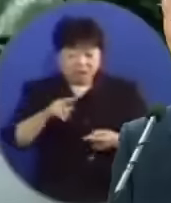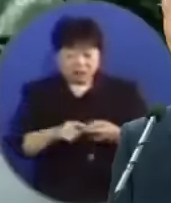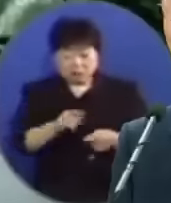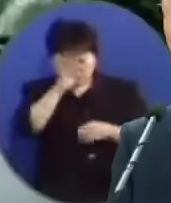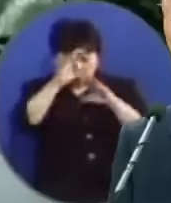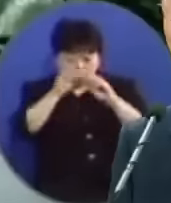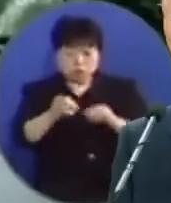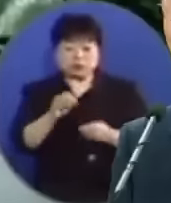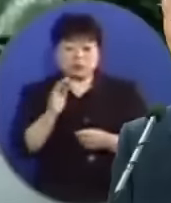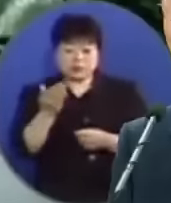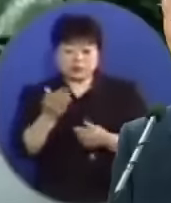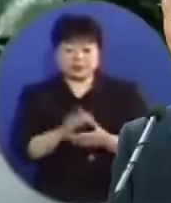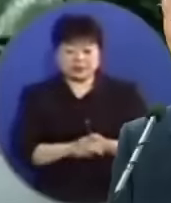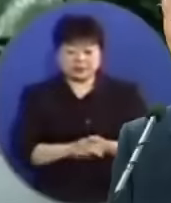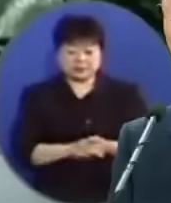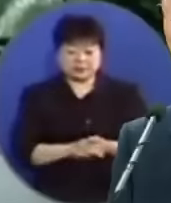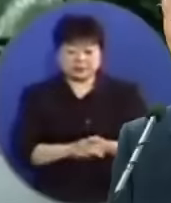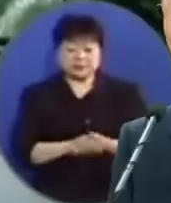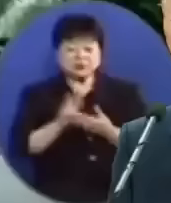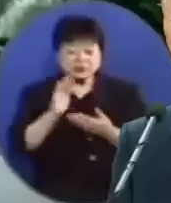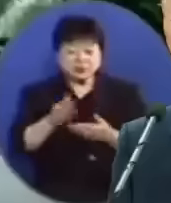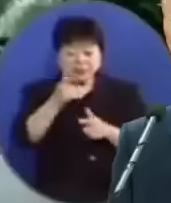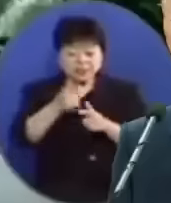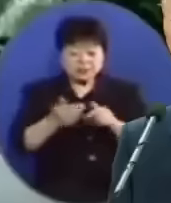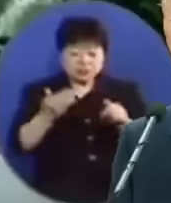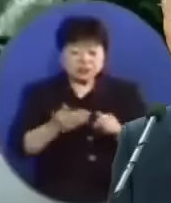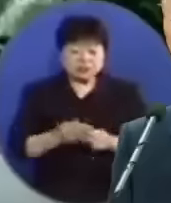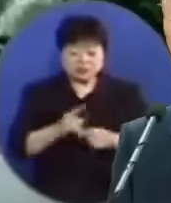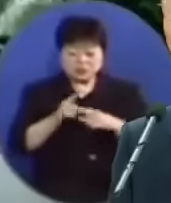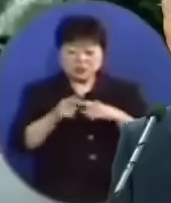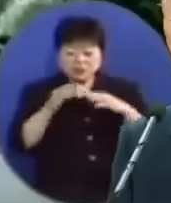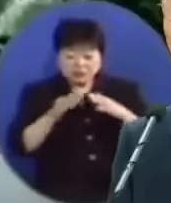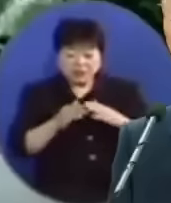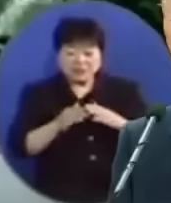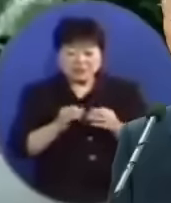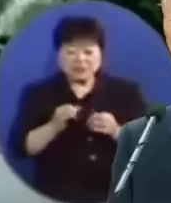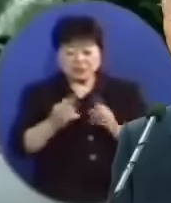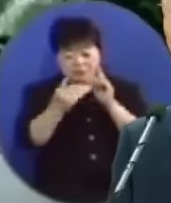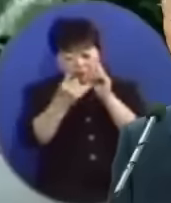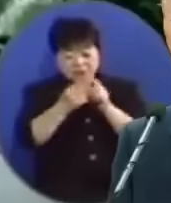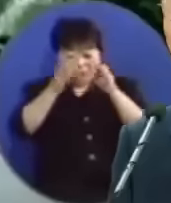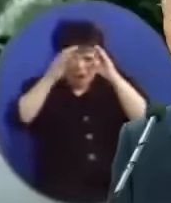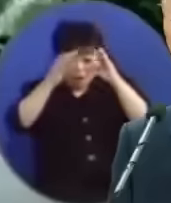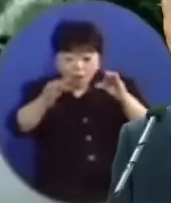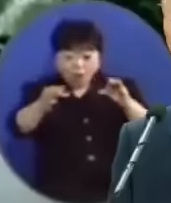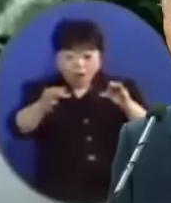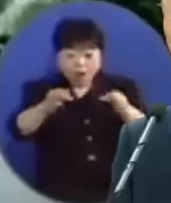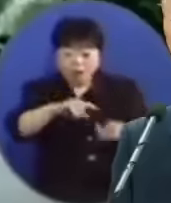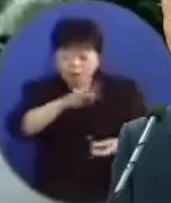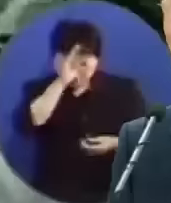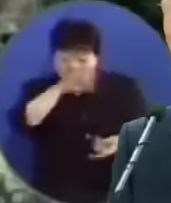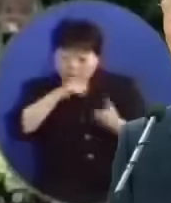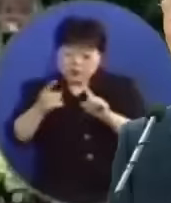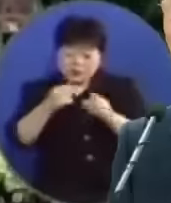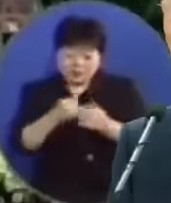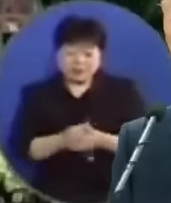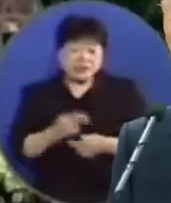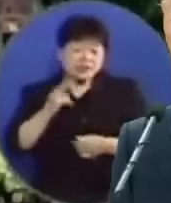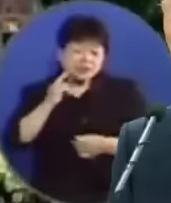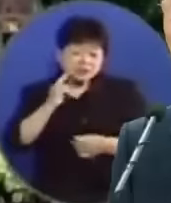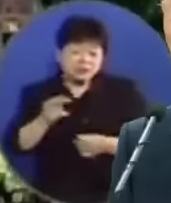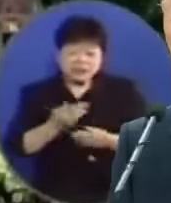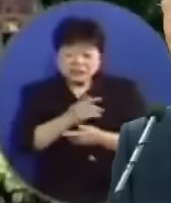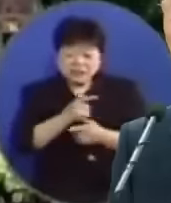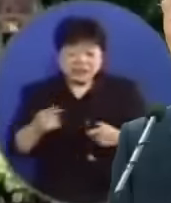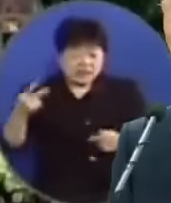나와버리고 말한 것입니다. 그 다음 예수께서 성전에서 그 사람을 만나서 이르시되, 보라 내가 나았으니 더 심한 것이